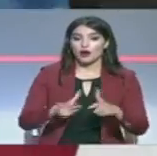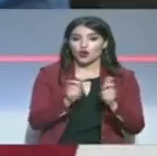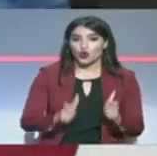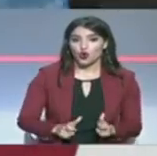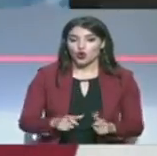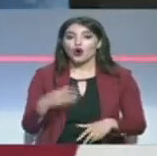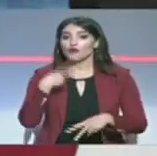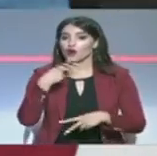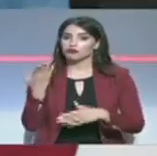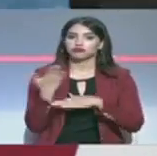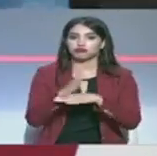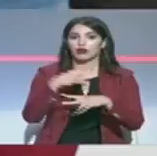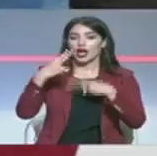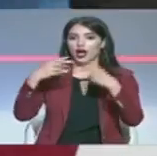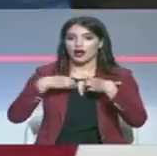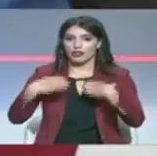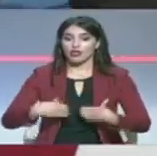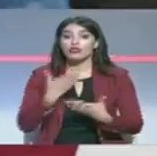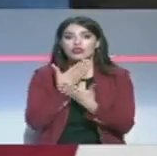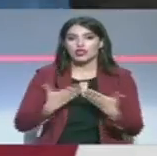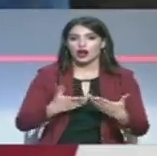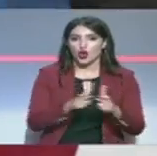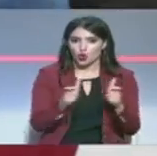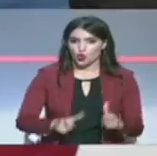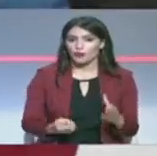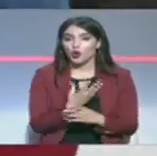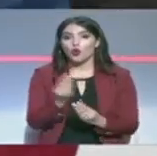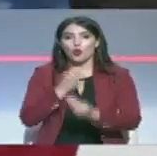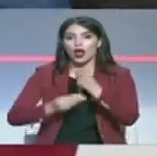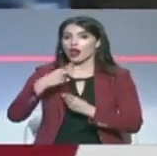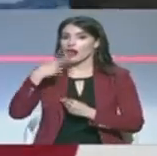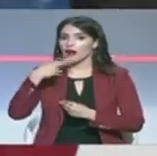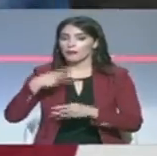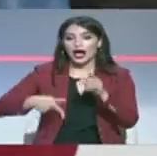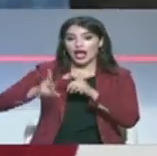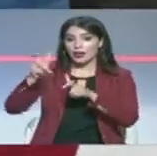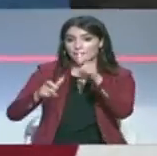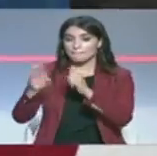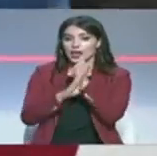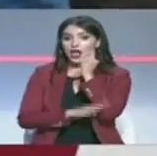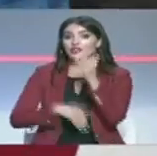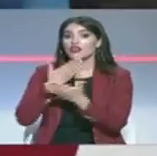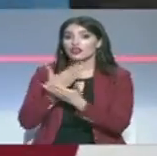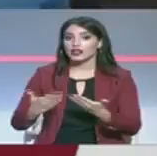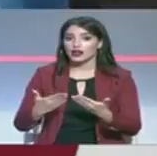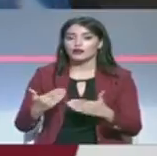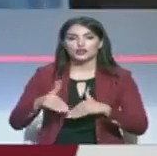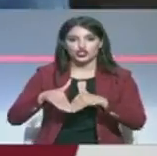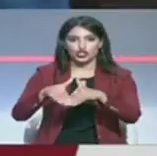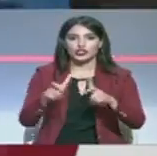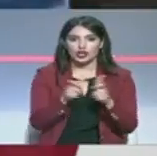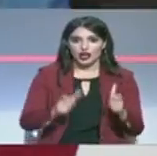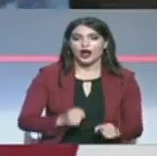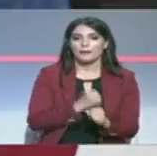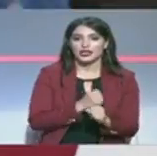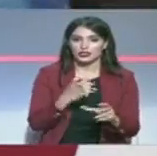ولم تمنح بأغلبية أعضائها ثقتها للحكومة أو لم تصوت بأغلبية أعضائها على الثقة في مواصلة الحكومة